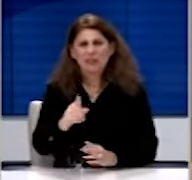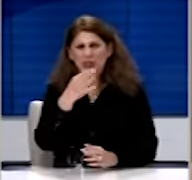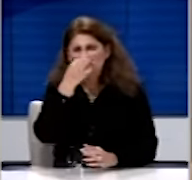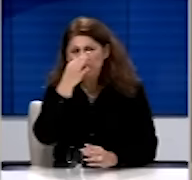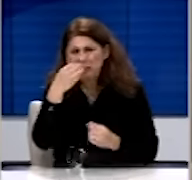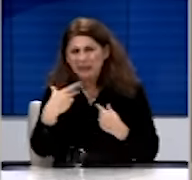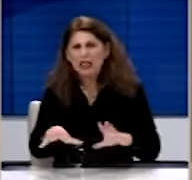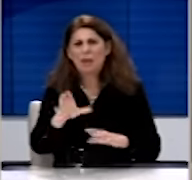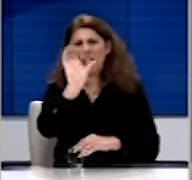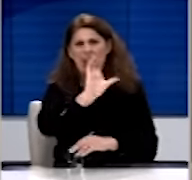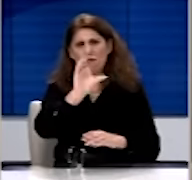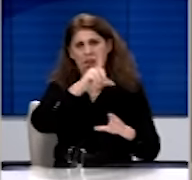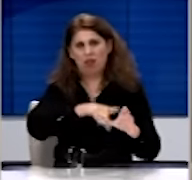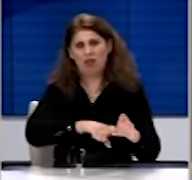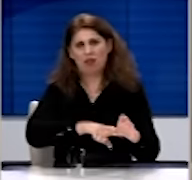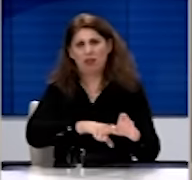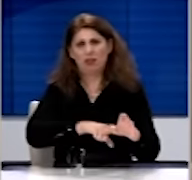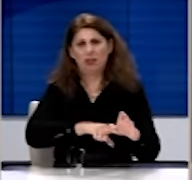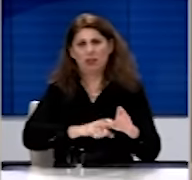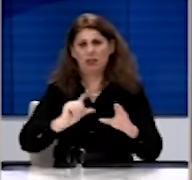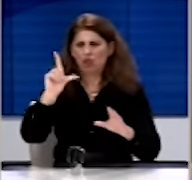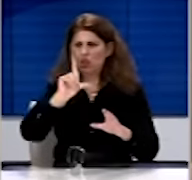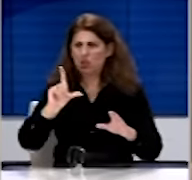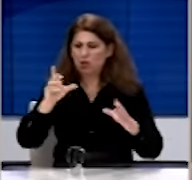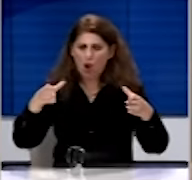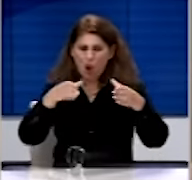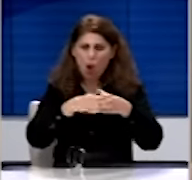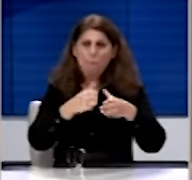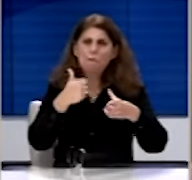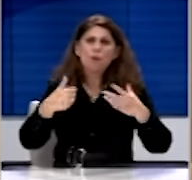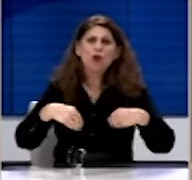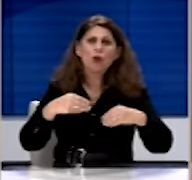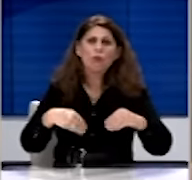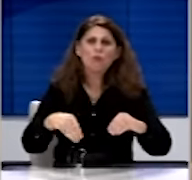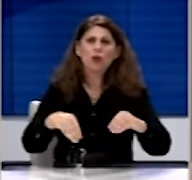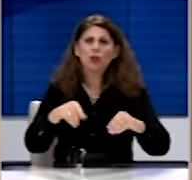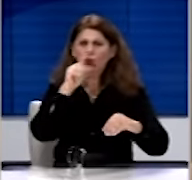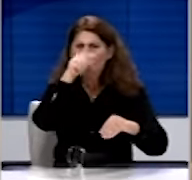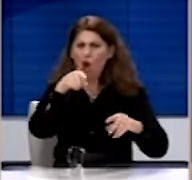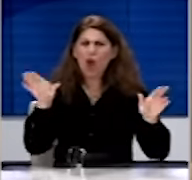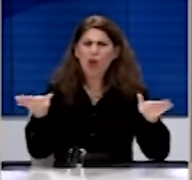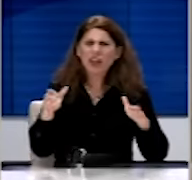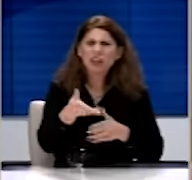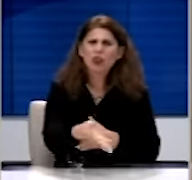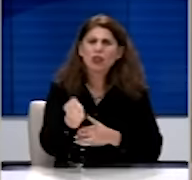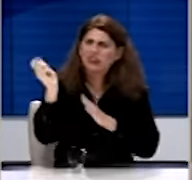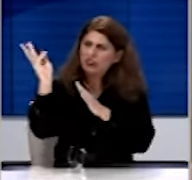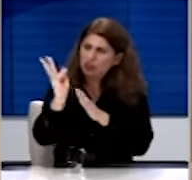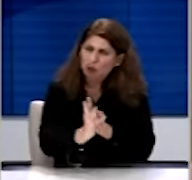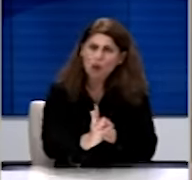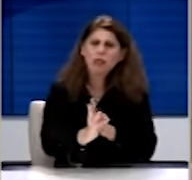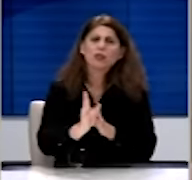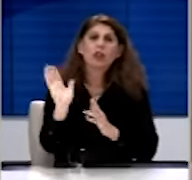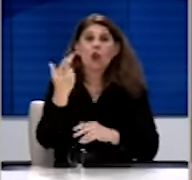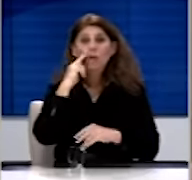σάπια Ευρωπαϊκή Ένωση, των λόμπι, των μονοπωλίων, των κορακιών, της Τρόικας, όπως